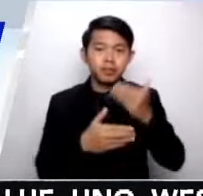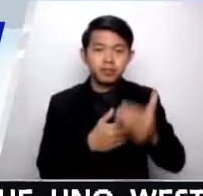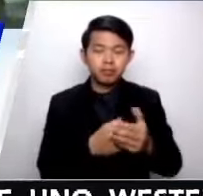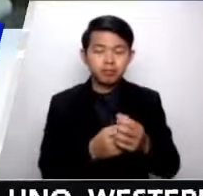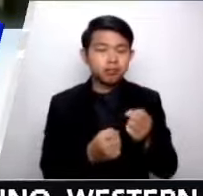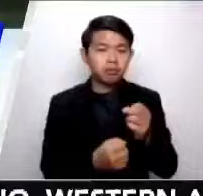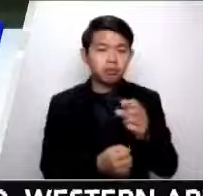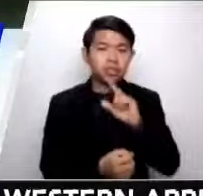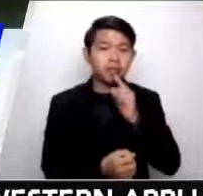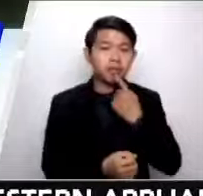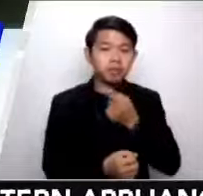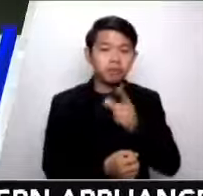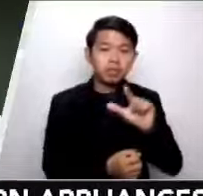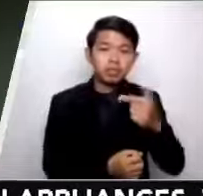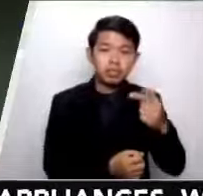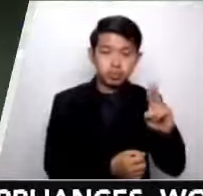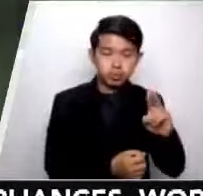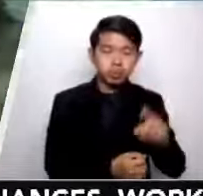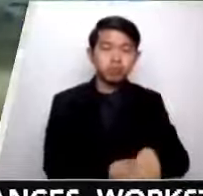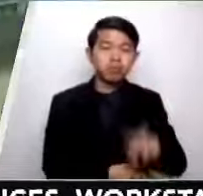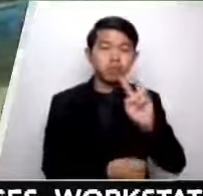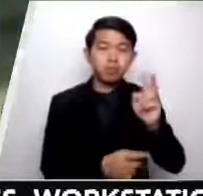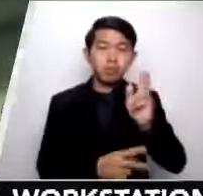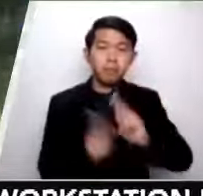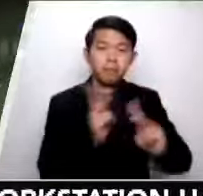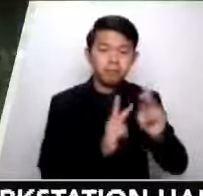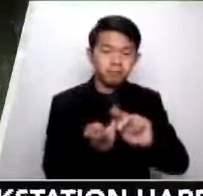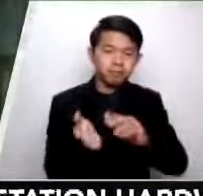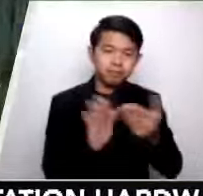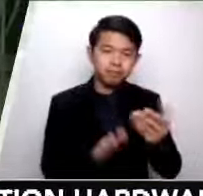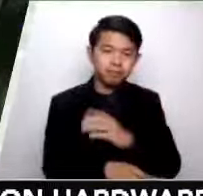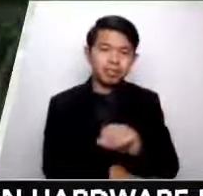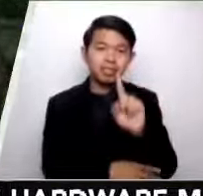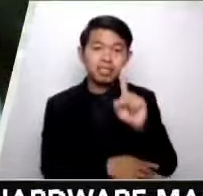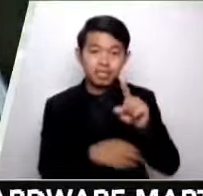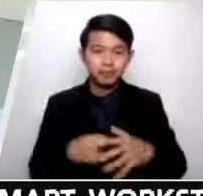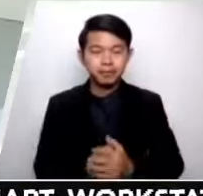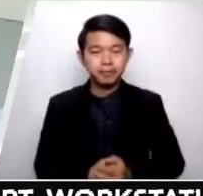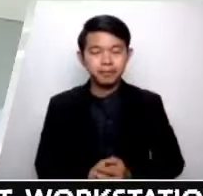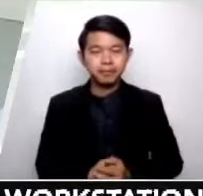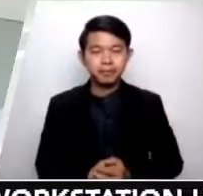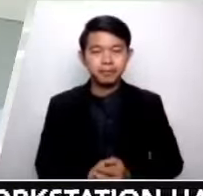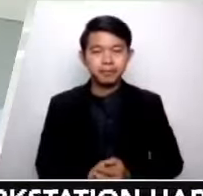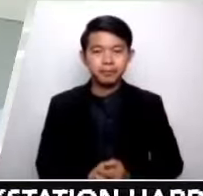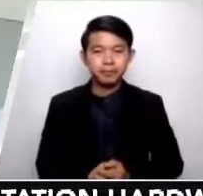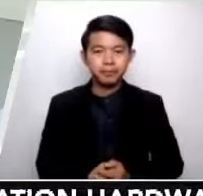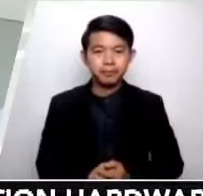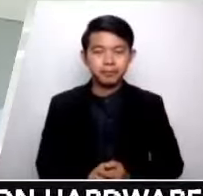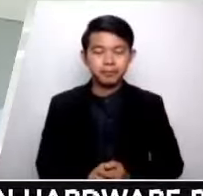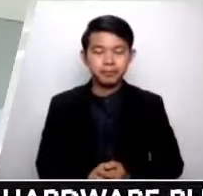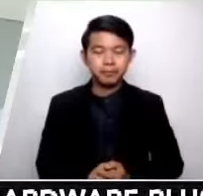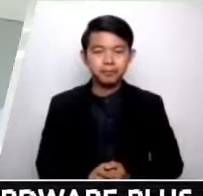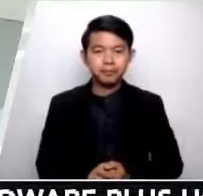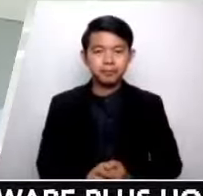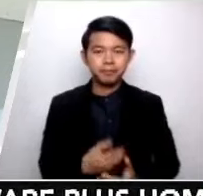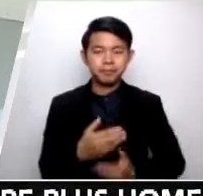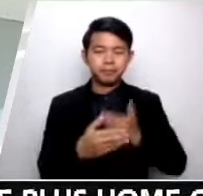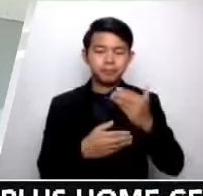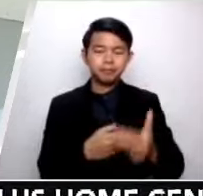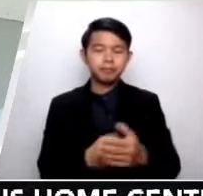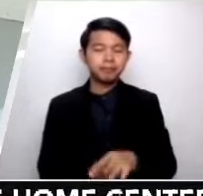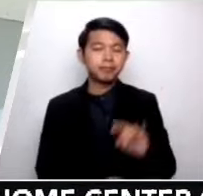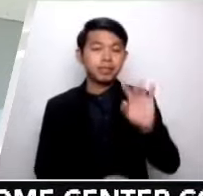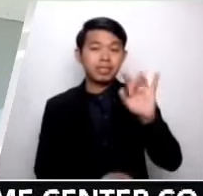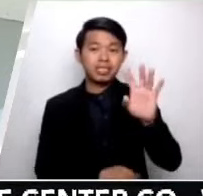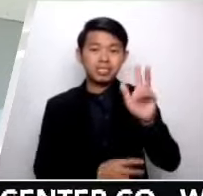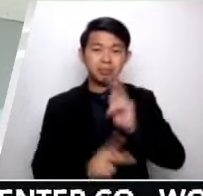nawawala. Ian Cruz nagbabalita para sa GMA Integrated News. 18 ang nalibing ng buhay sa landslide